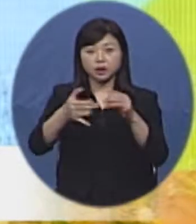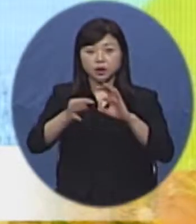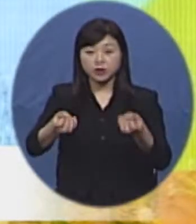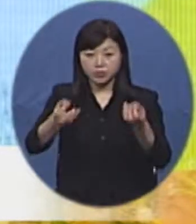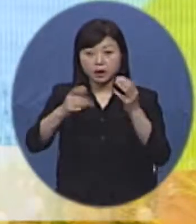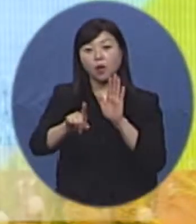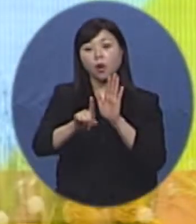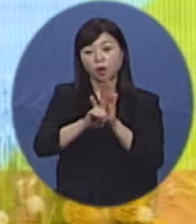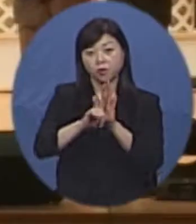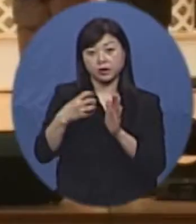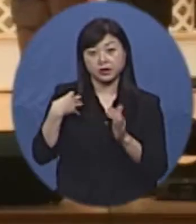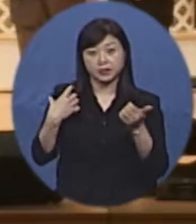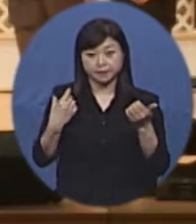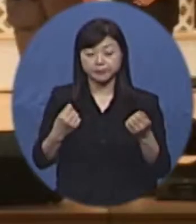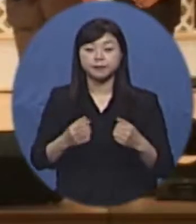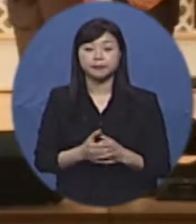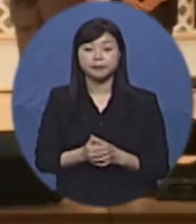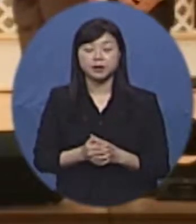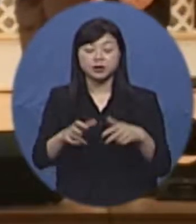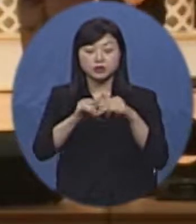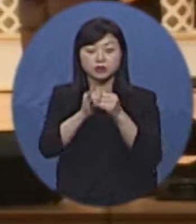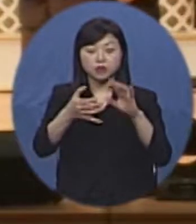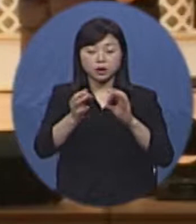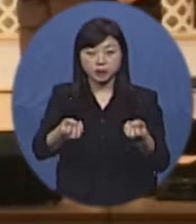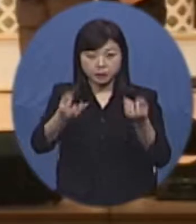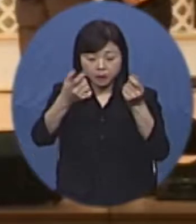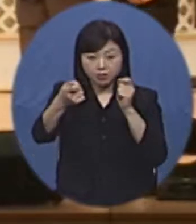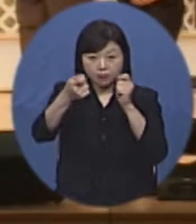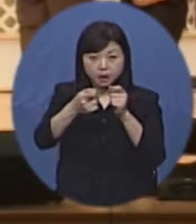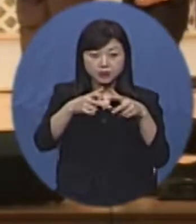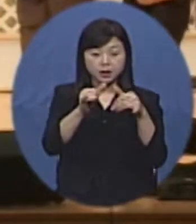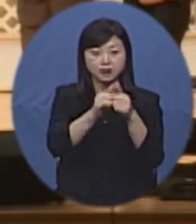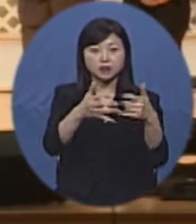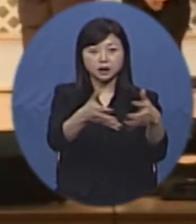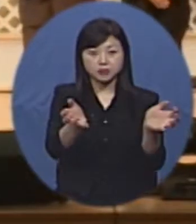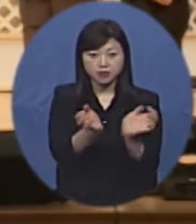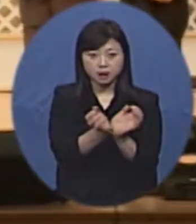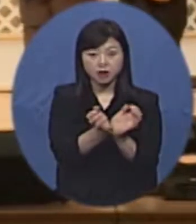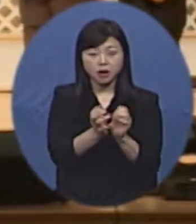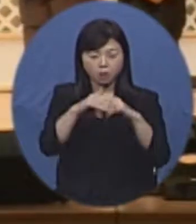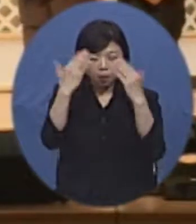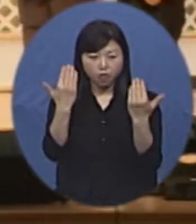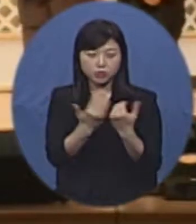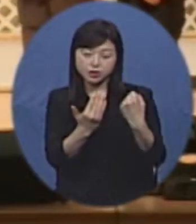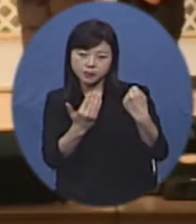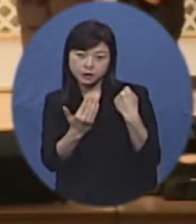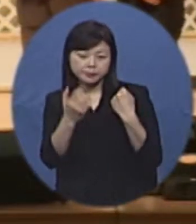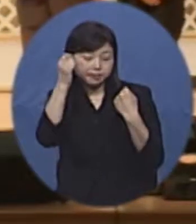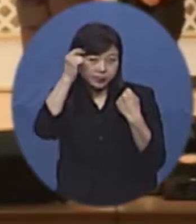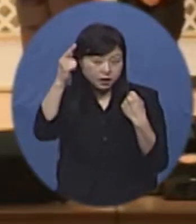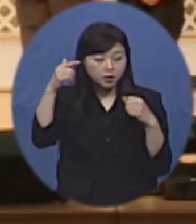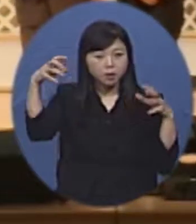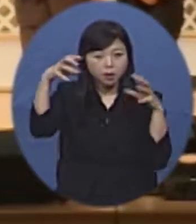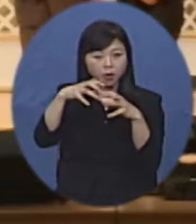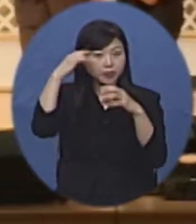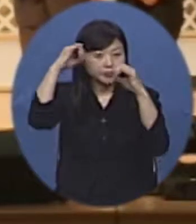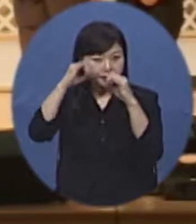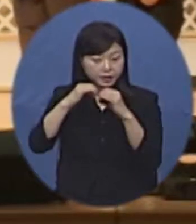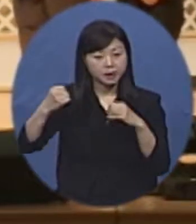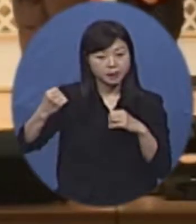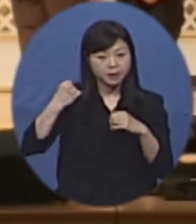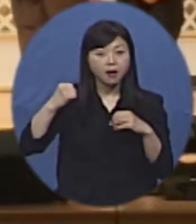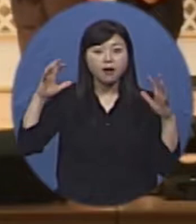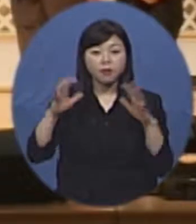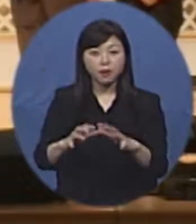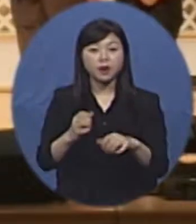아닌가 생각합니다. 특히 패럴림픽을 앞두고 장애계 단체가 모든 역량과 지혜를 모으는 결의대회가 진행돼